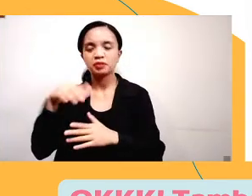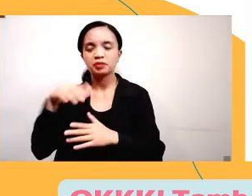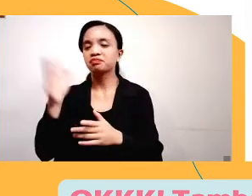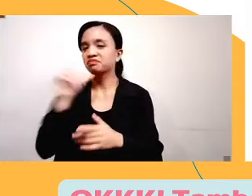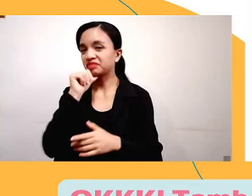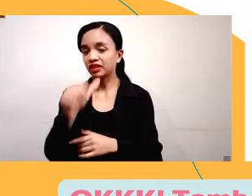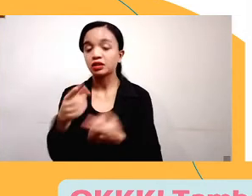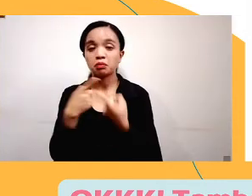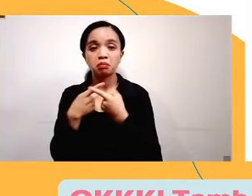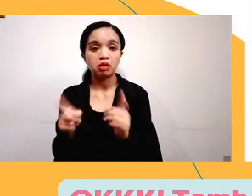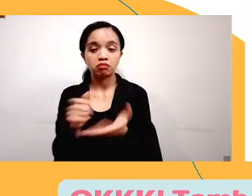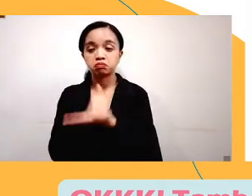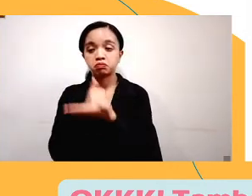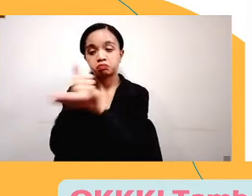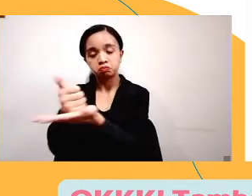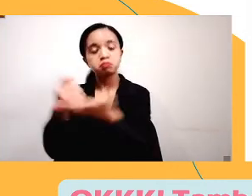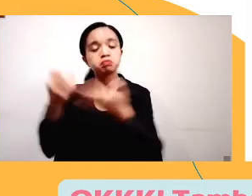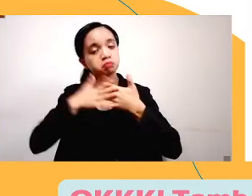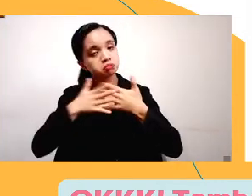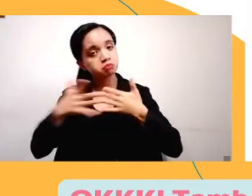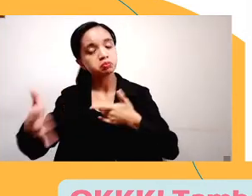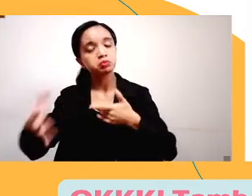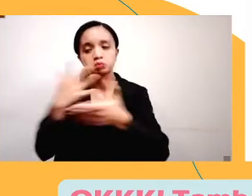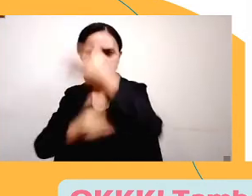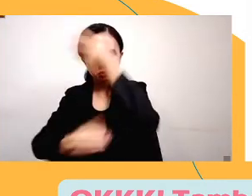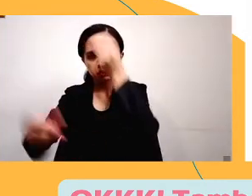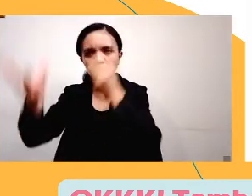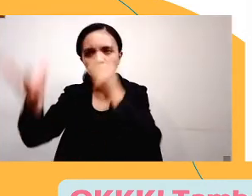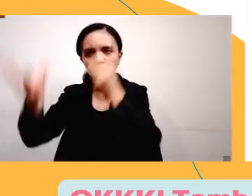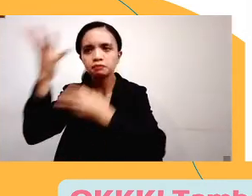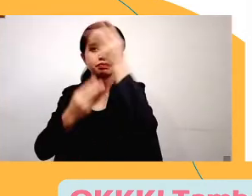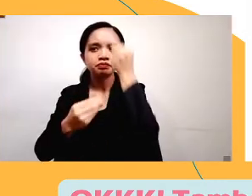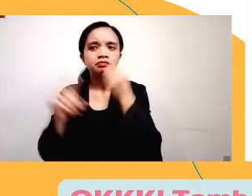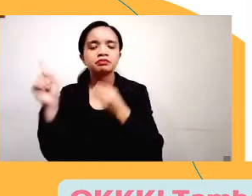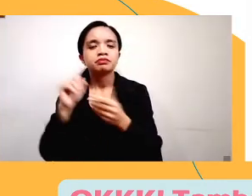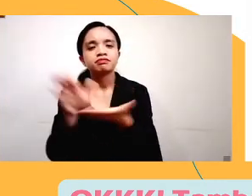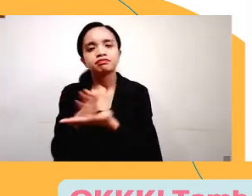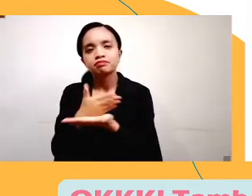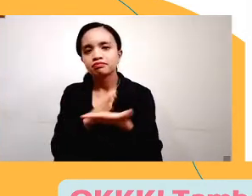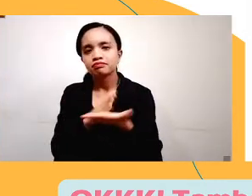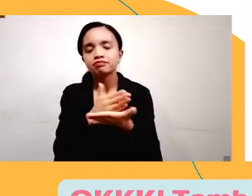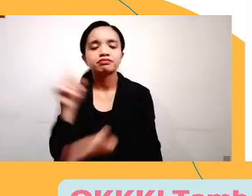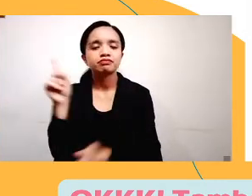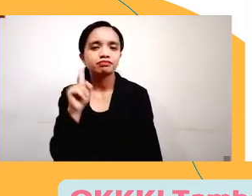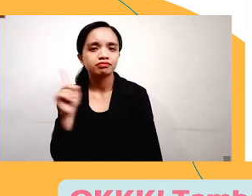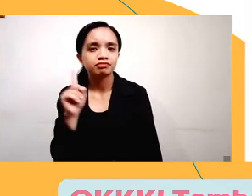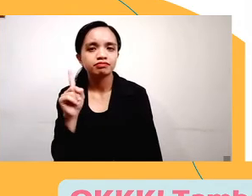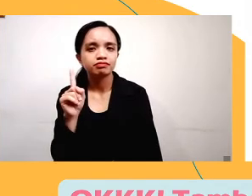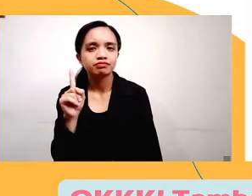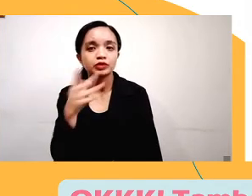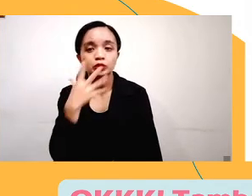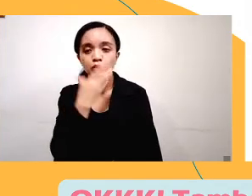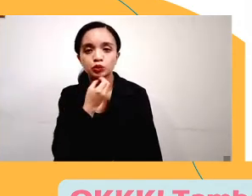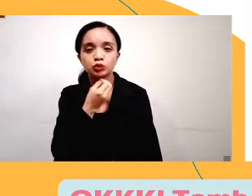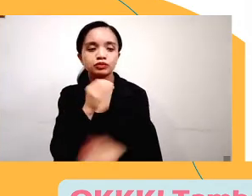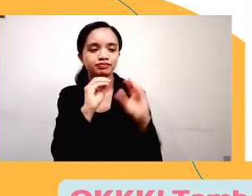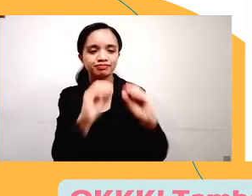natuturuan tayo along the years, yan, natutunan na rin ni Frank. At sinishare niya yun ngayon sa kanyang mga nasa kabatang kapatid.